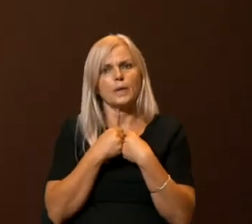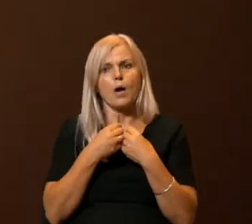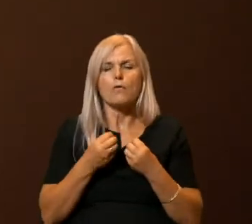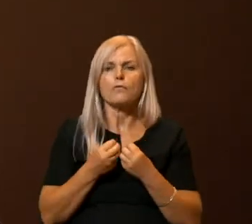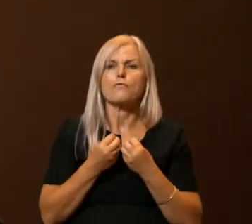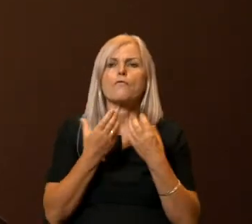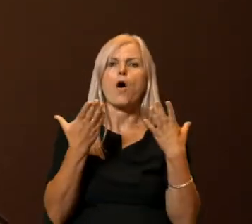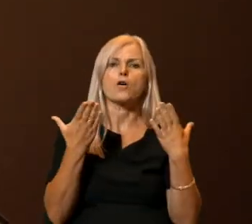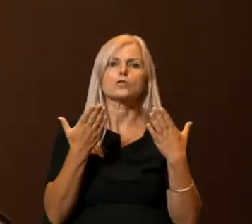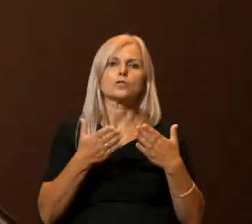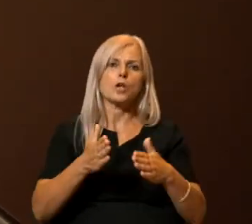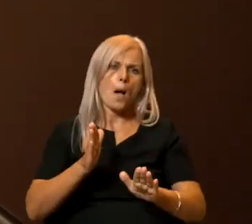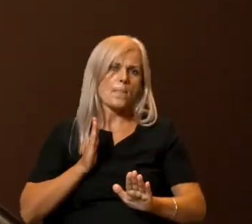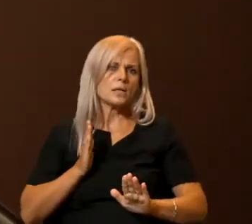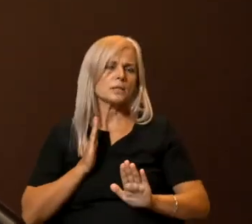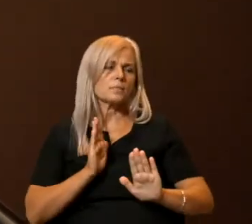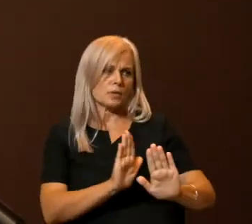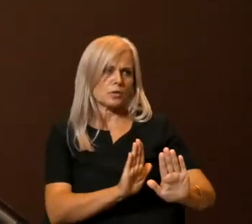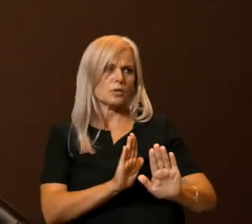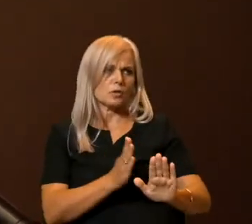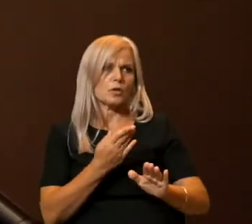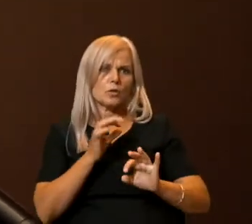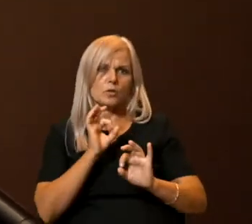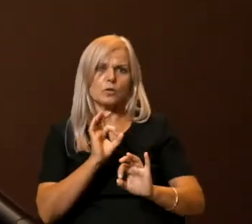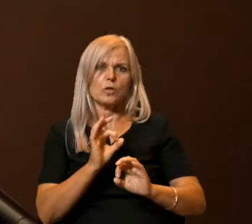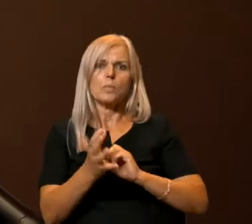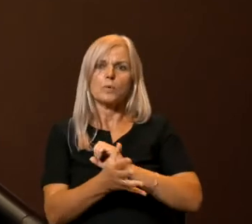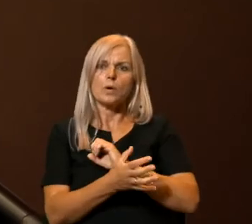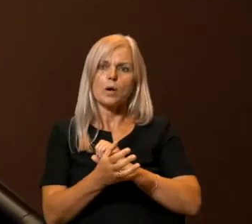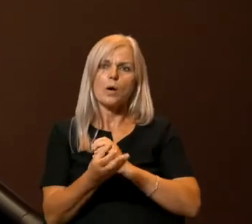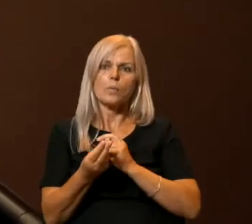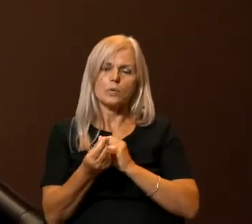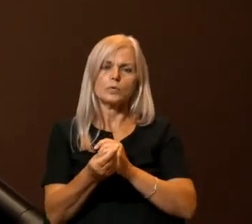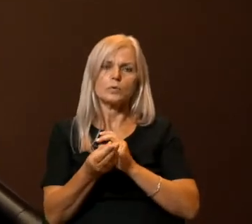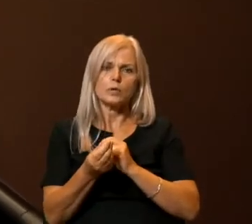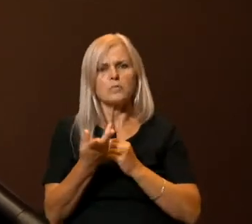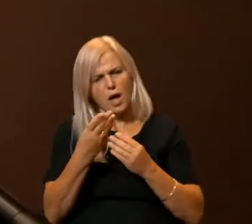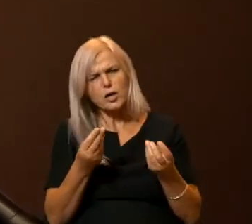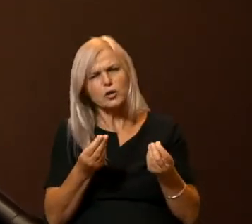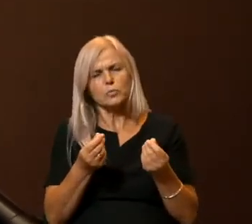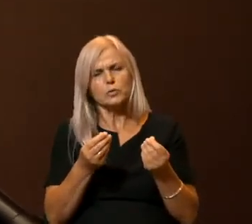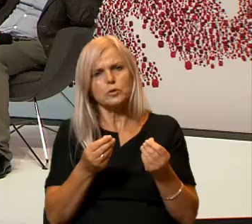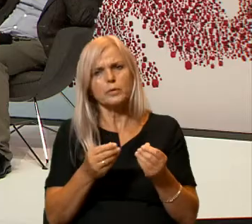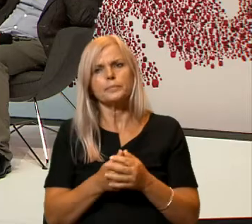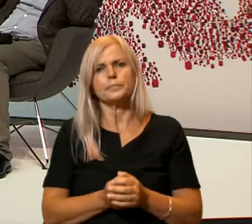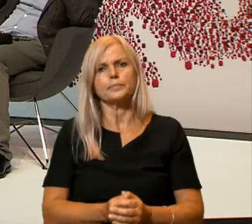tworzeniu i zabezpieczeniu dobrobytu w takim wymiarze czysto ekonomicznym?